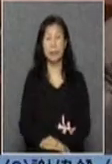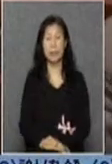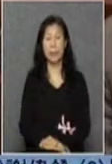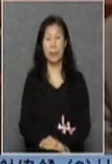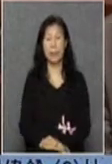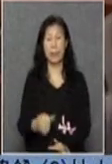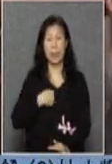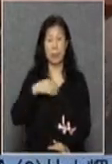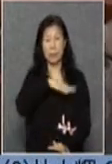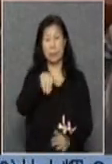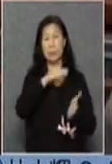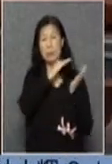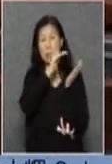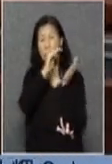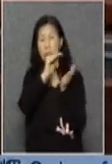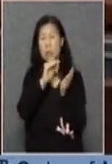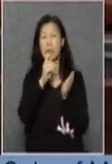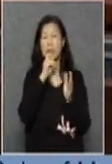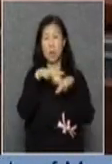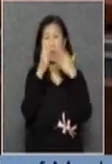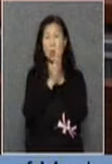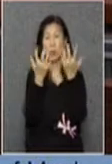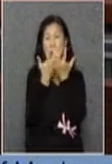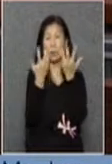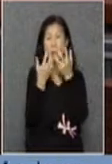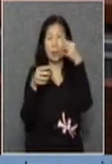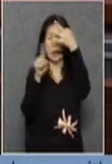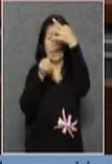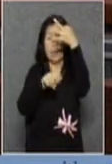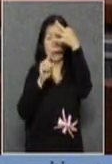我哋嘅出口嘅總值咧，喺舊年嚟講咧係3900億，